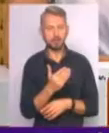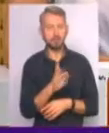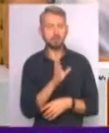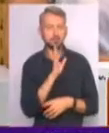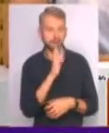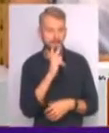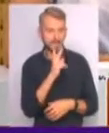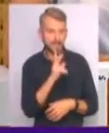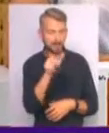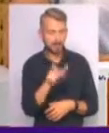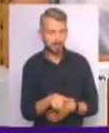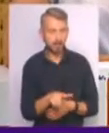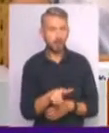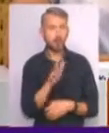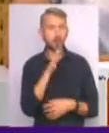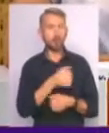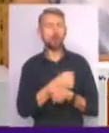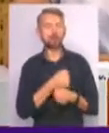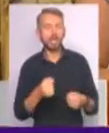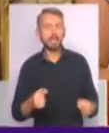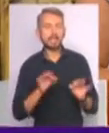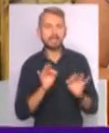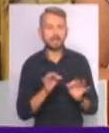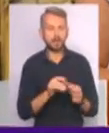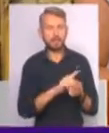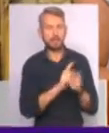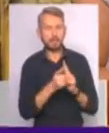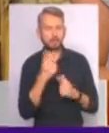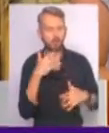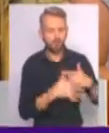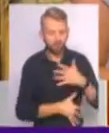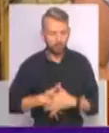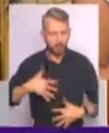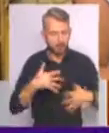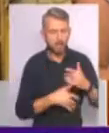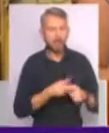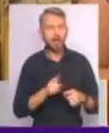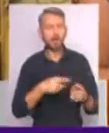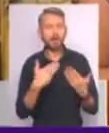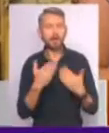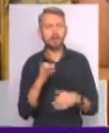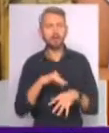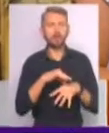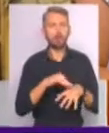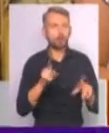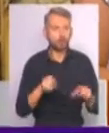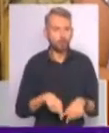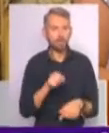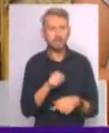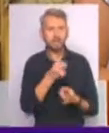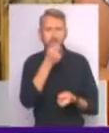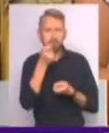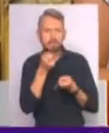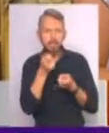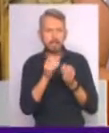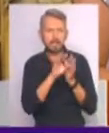да. При ожирении, естественно, меняются обменные процессы. И это касается и кожи тоже. Там мелкие